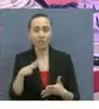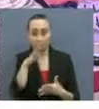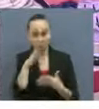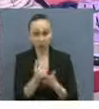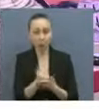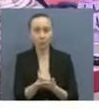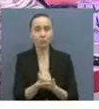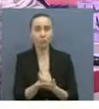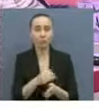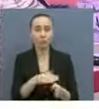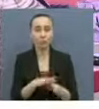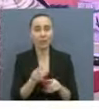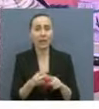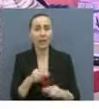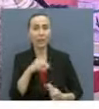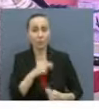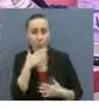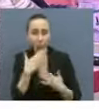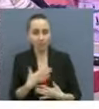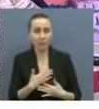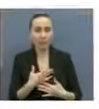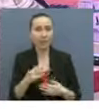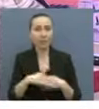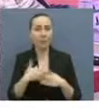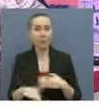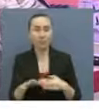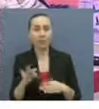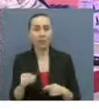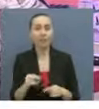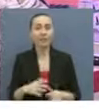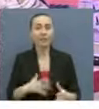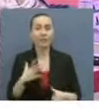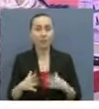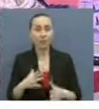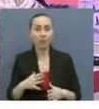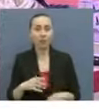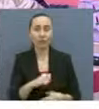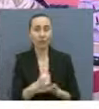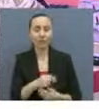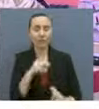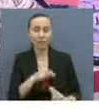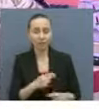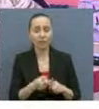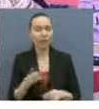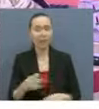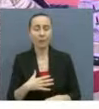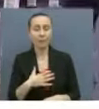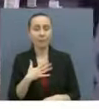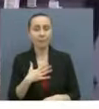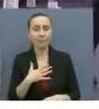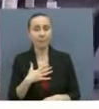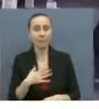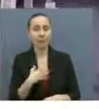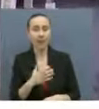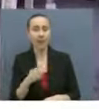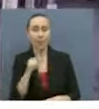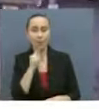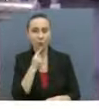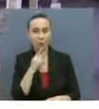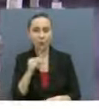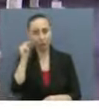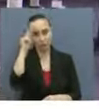трудолюбие, не пропускать тренировки. Главное – трудиться, не бояться трудностей. На